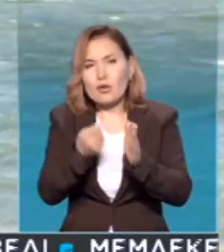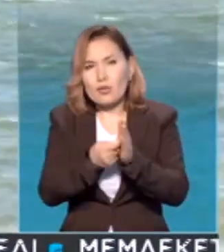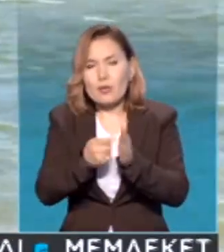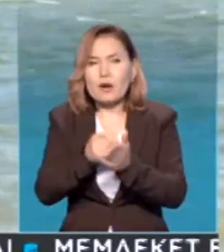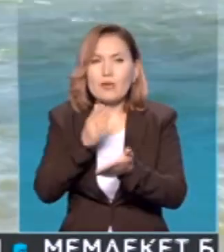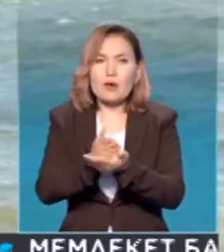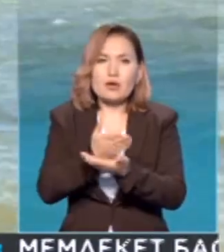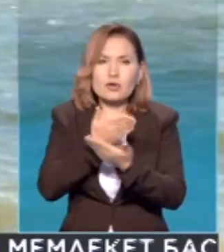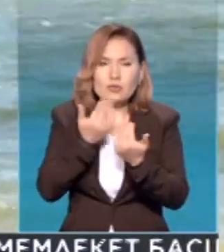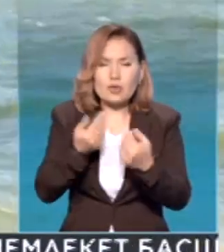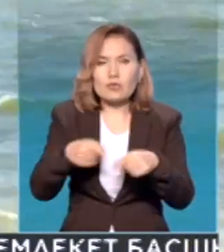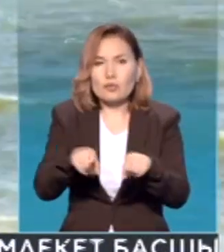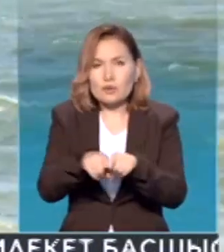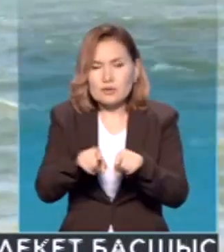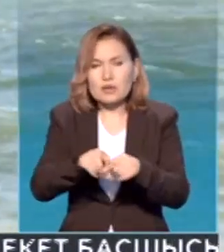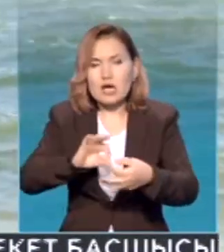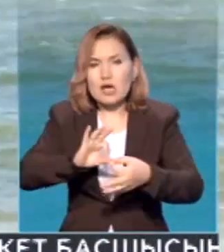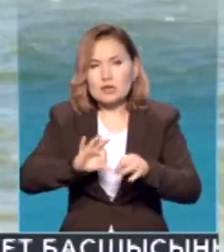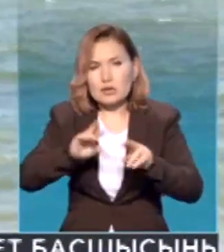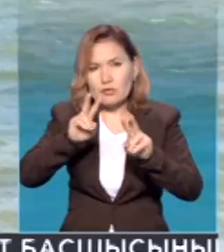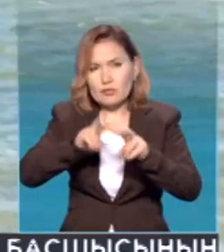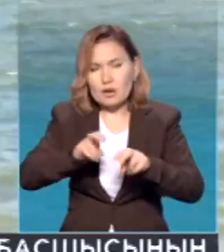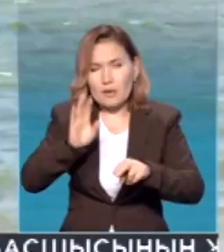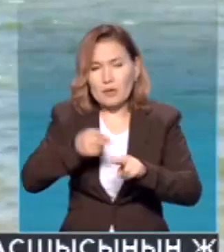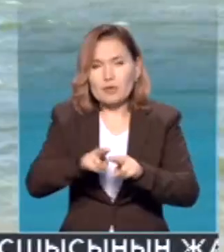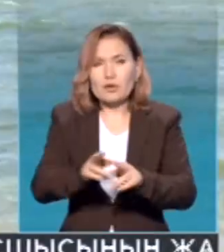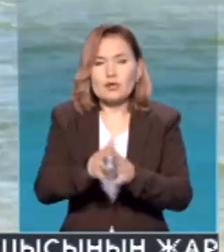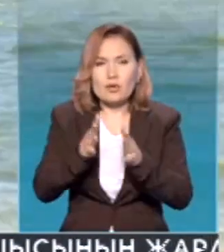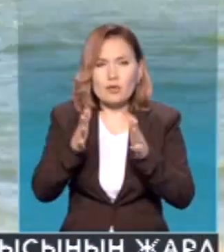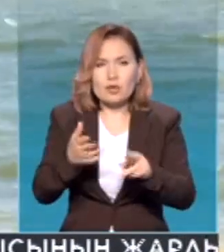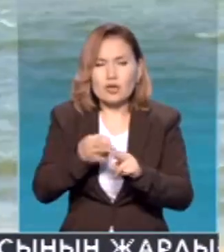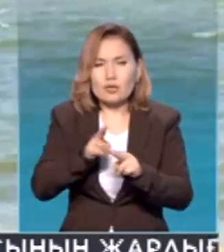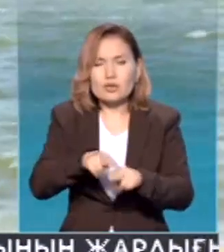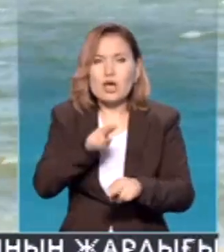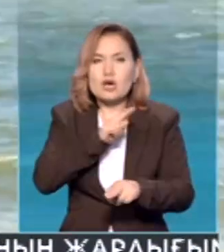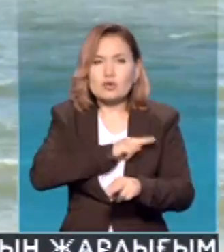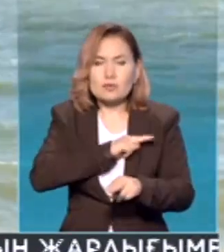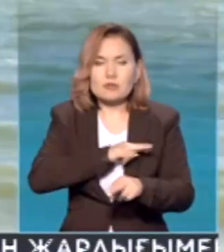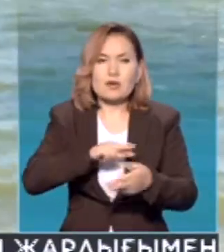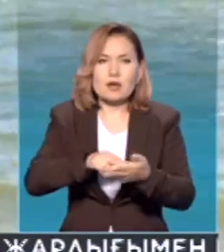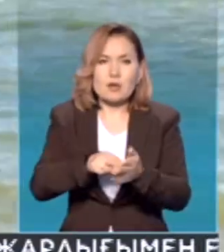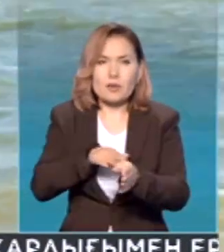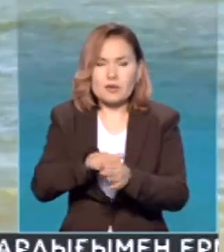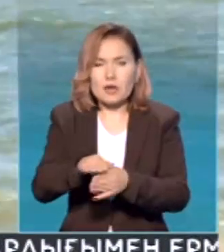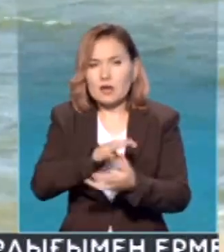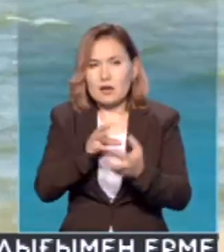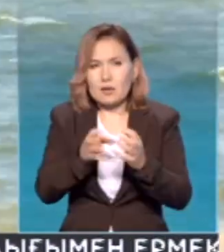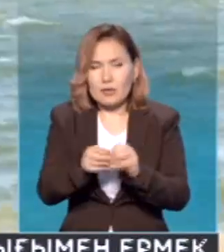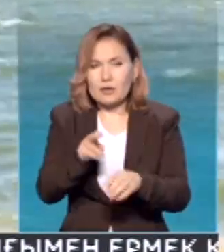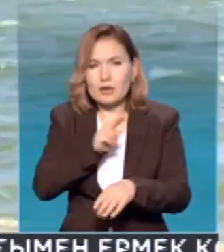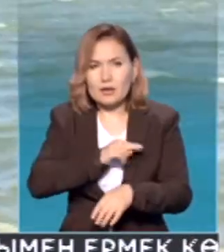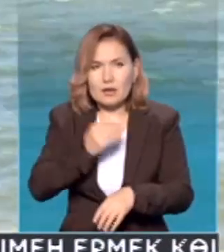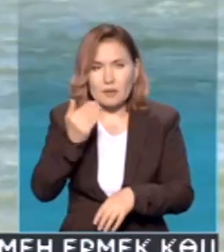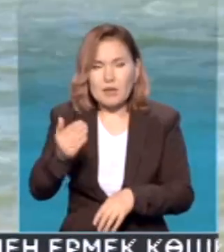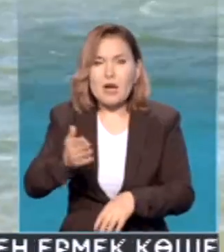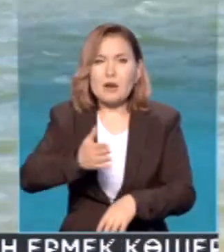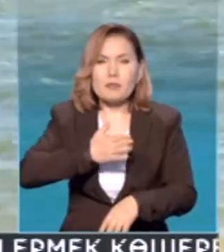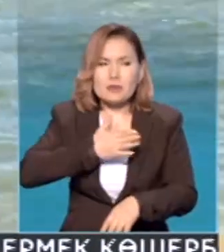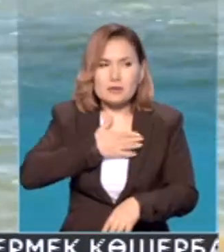гидробиологиялық сынамалар және ихтиологиялық зерттеулер үшін ау қатары құрылды. Осы жұмыстардың нәтижесінде